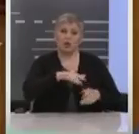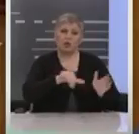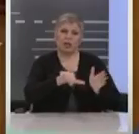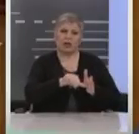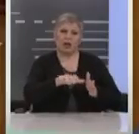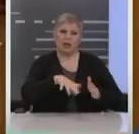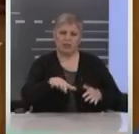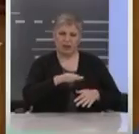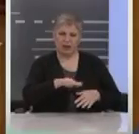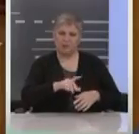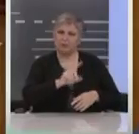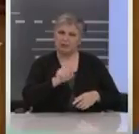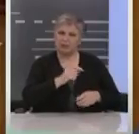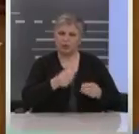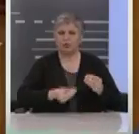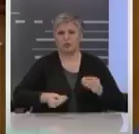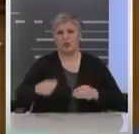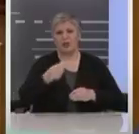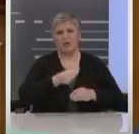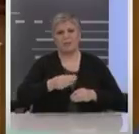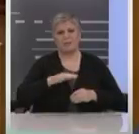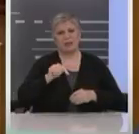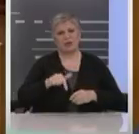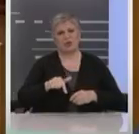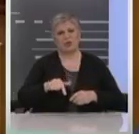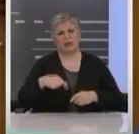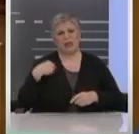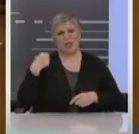πλειονότητα των αυτοδιοικητικών.